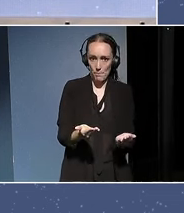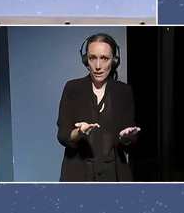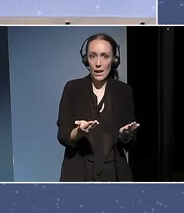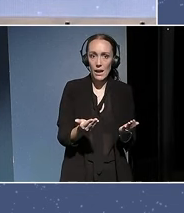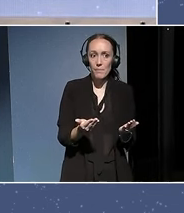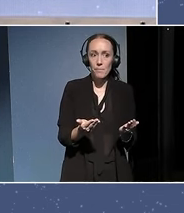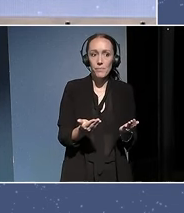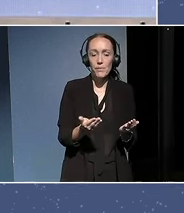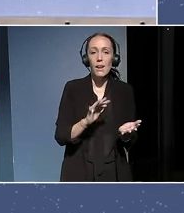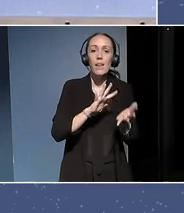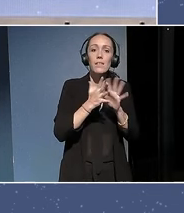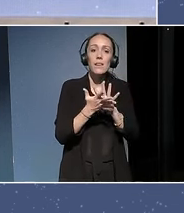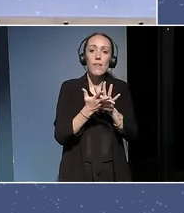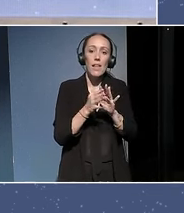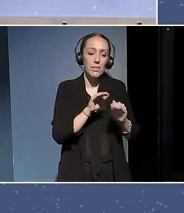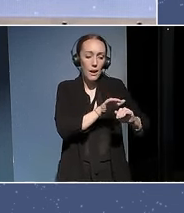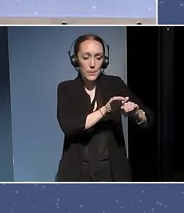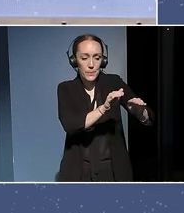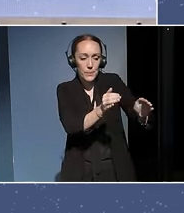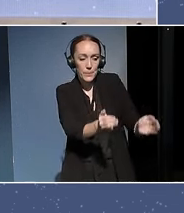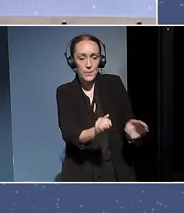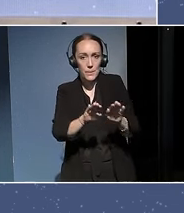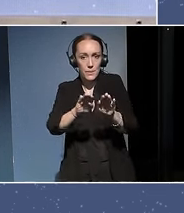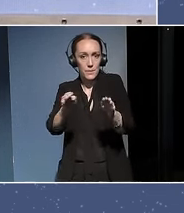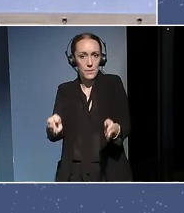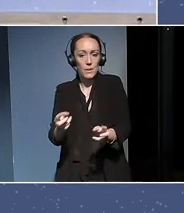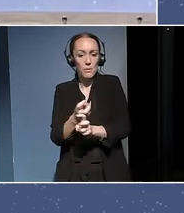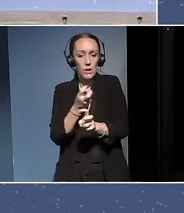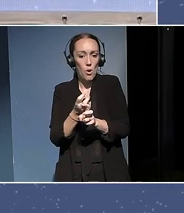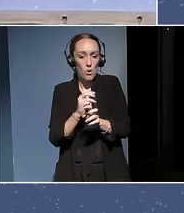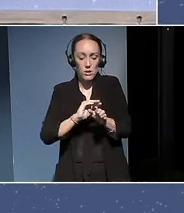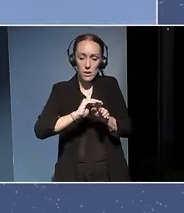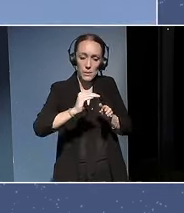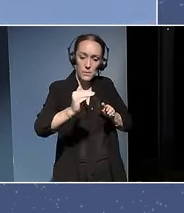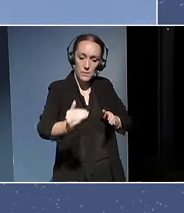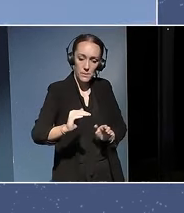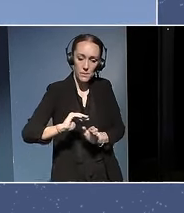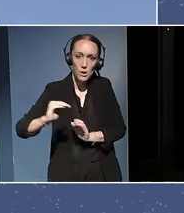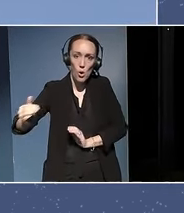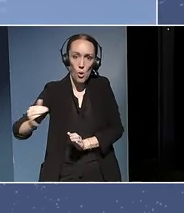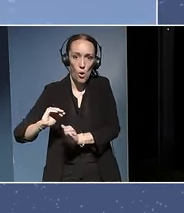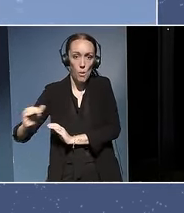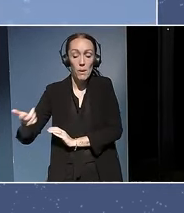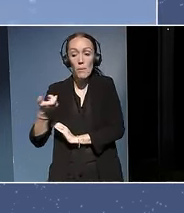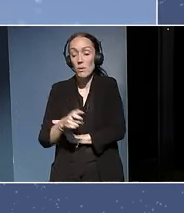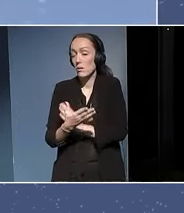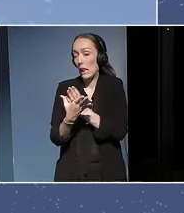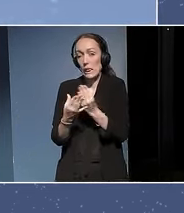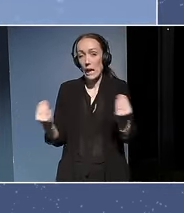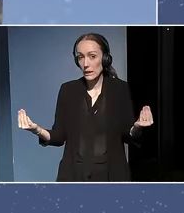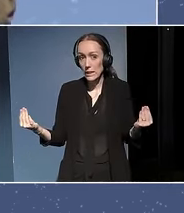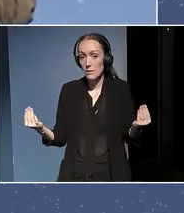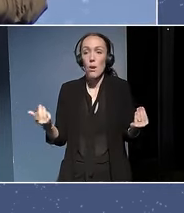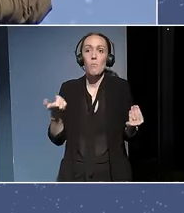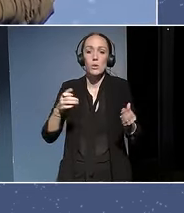usavamo come involucri di protezione delle spine lunghissime proio spine di ogni vertebra portarle